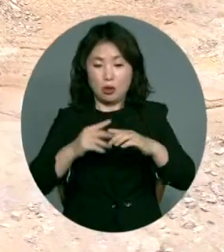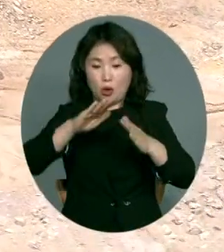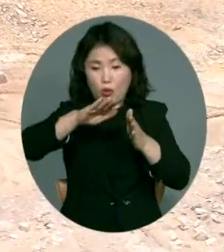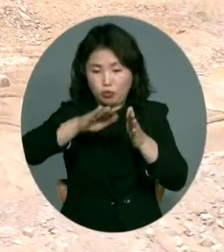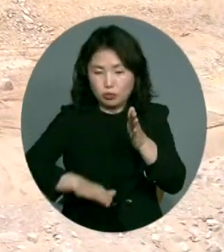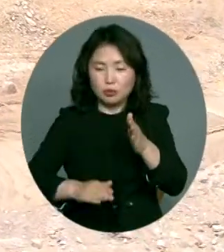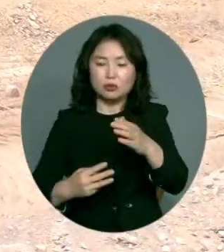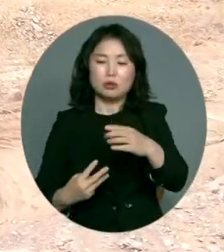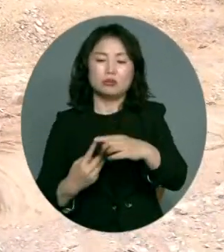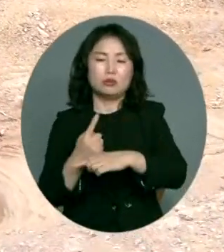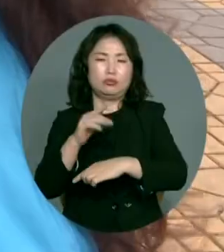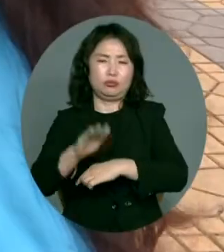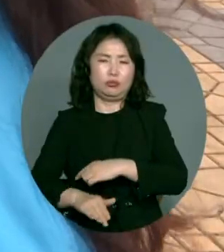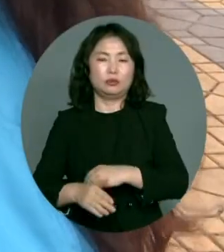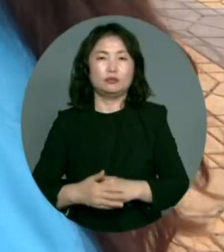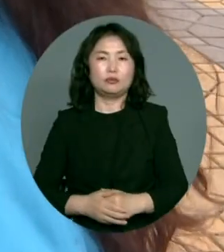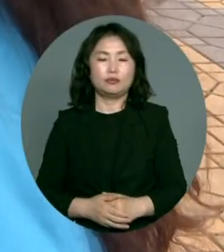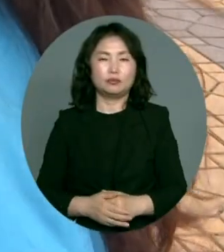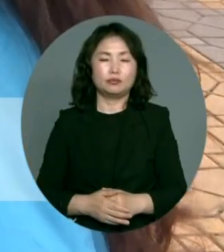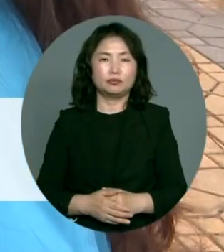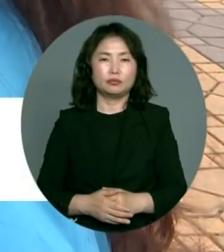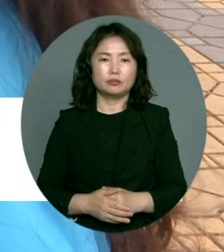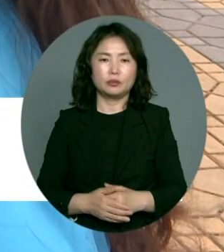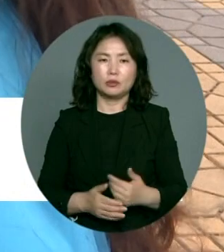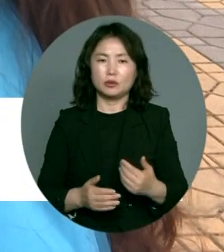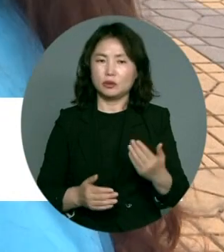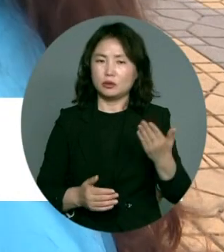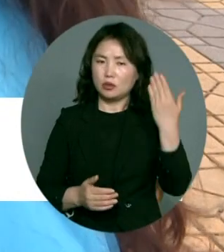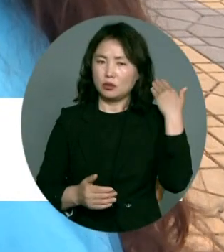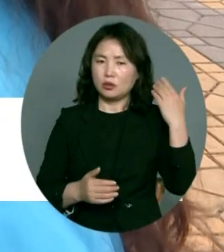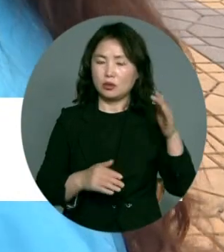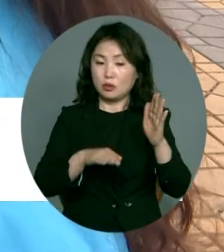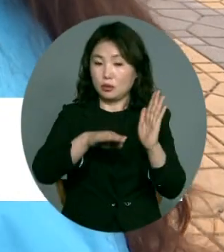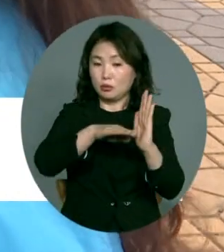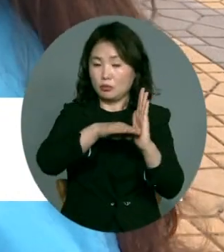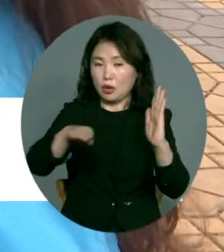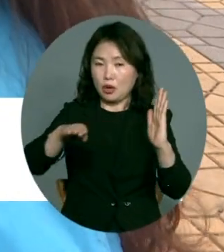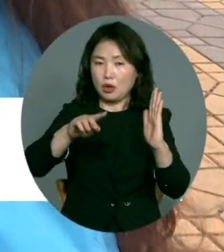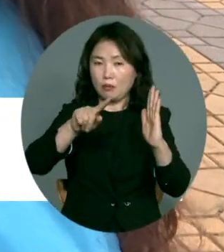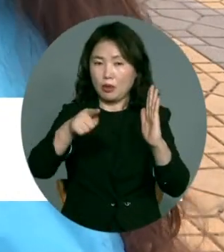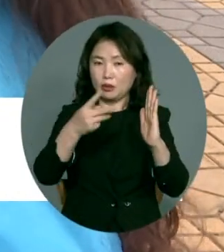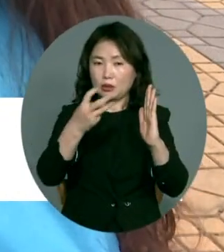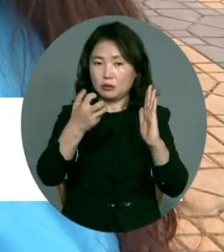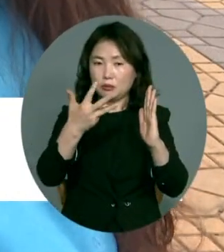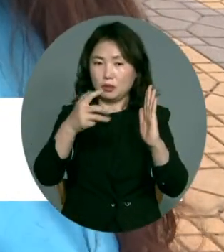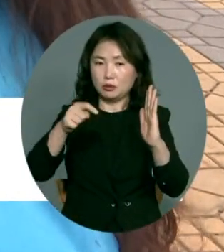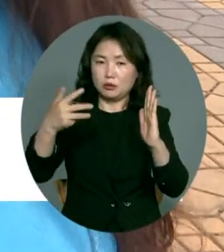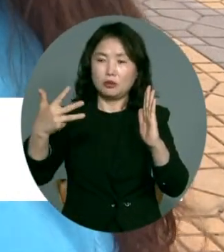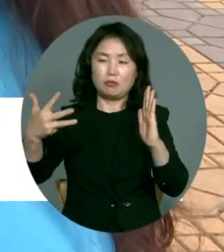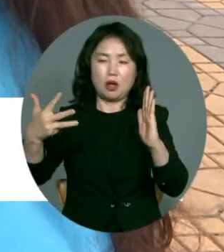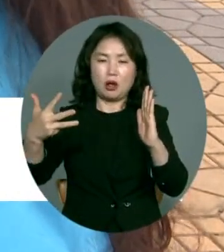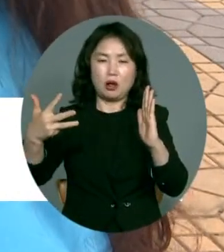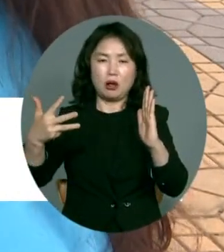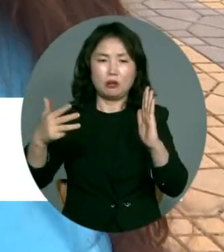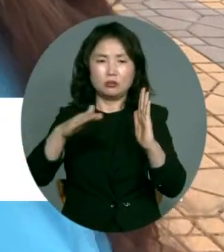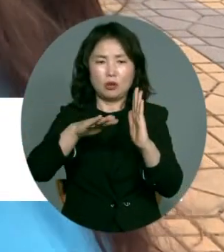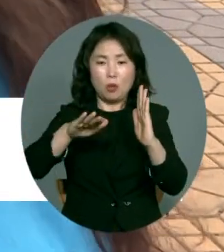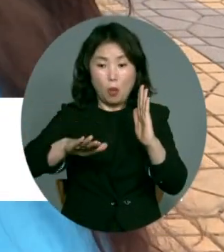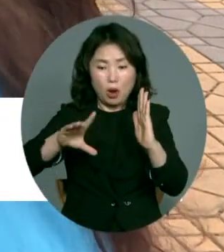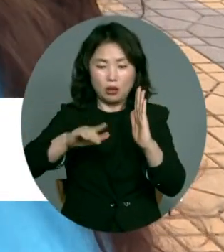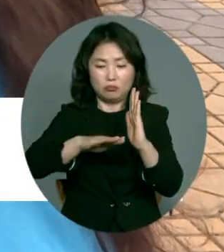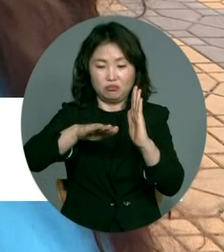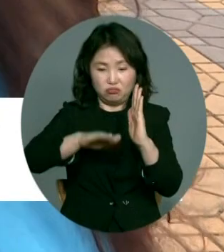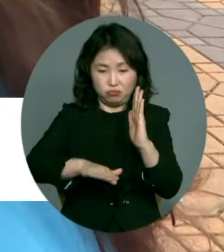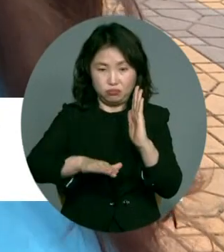1가량 줄어든 겁니다. 저희가 예년 같은 경우에는 138.8원선 정도까지 차 있었는데 지금 올해는